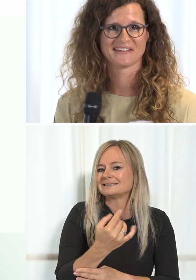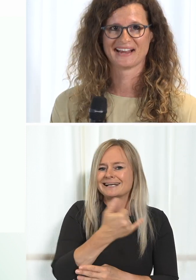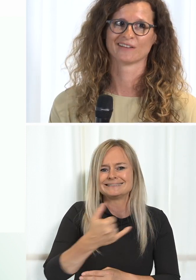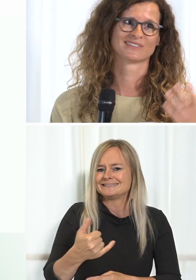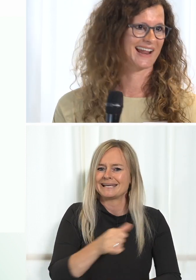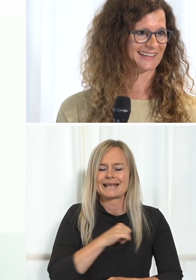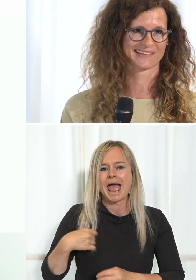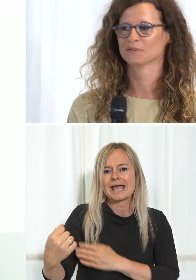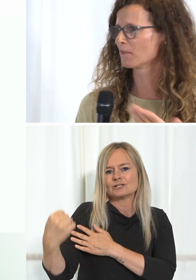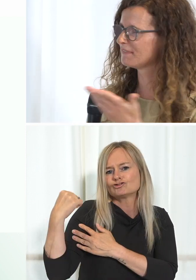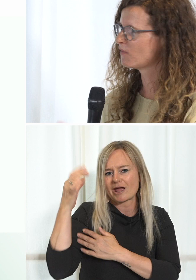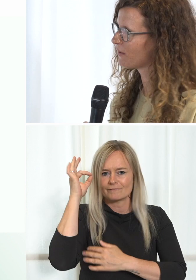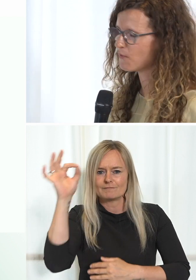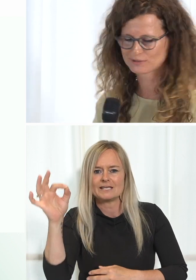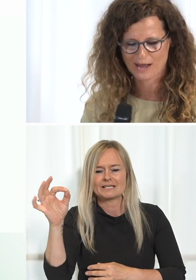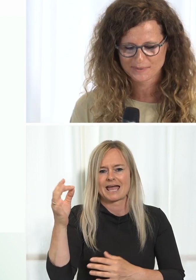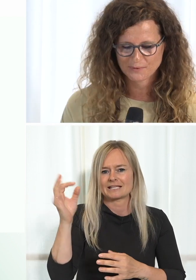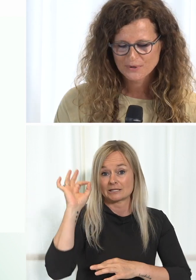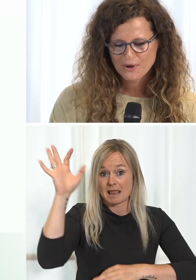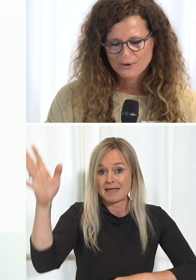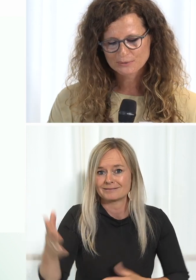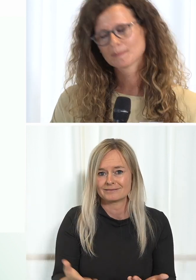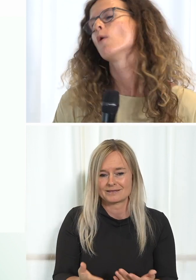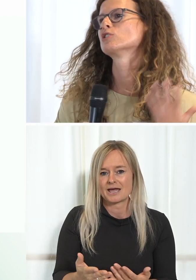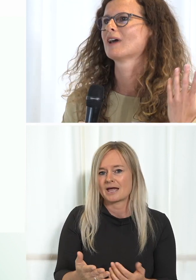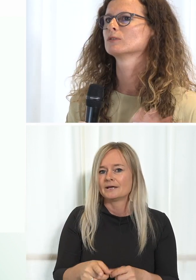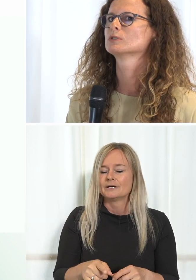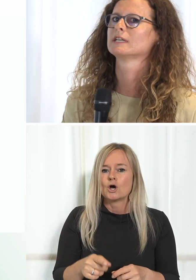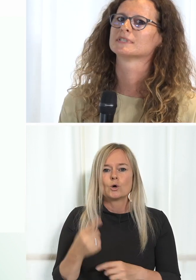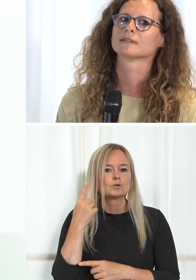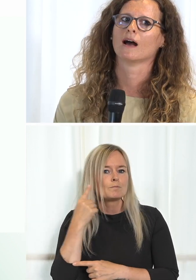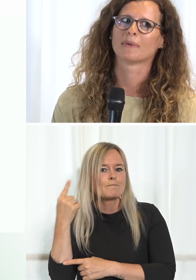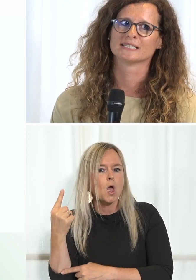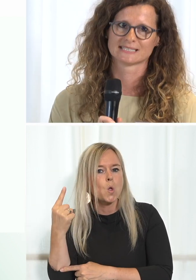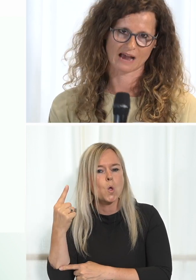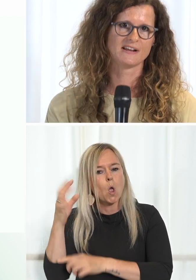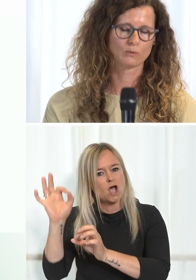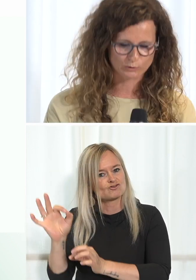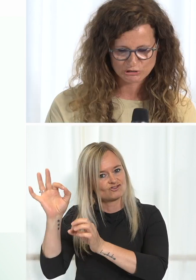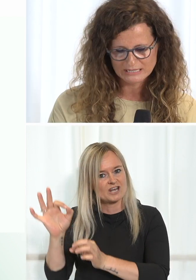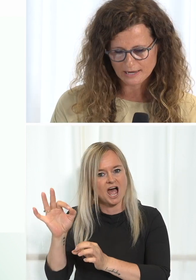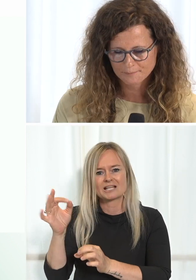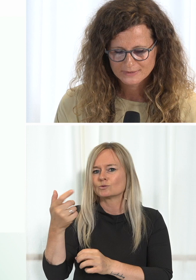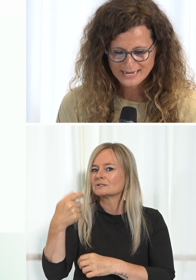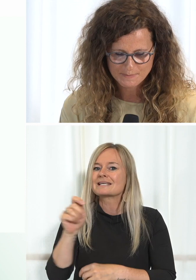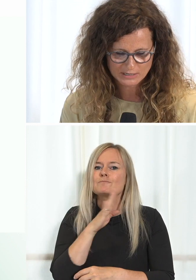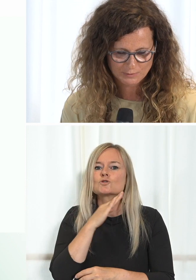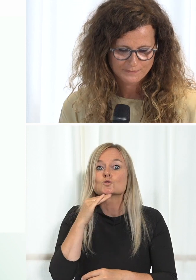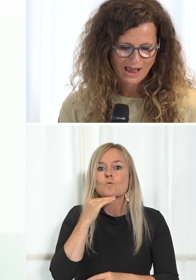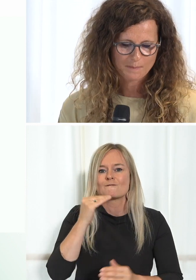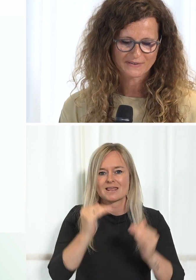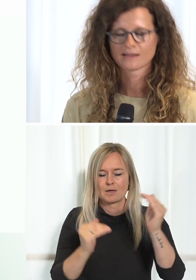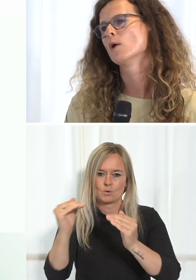Stärke, Fähigkeiten und Talente, auf wie wir vorher gehört haben. Und bei Hörstatus gibt es aber sehr viele Unterschiede,